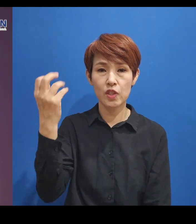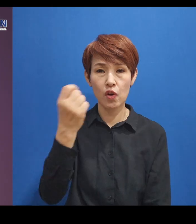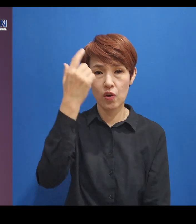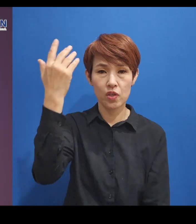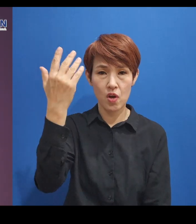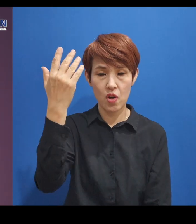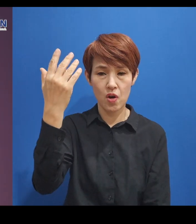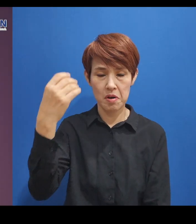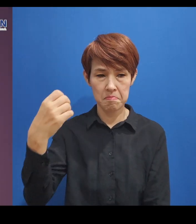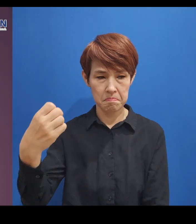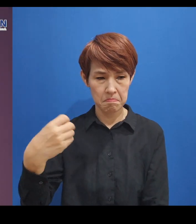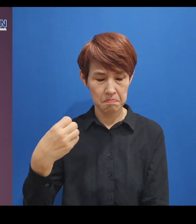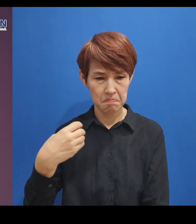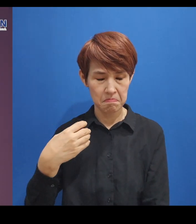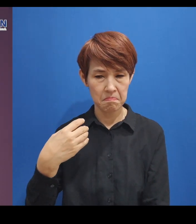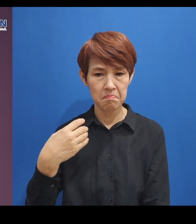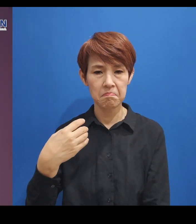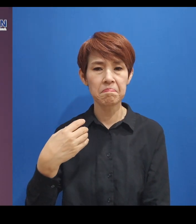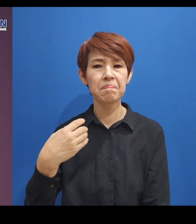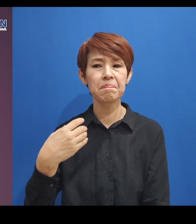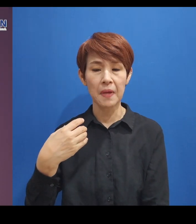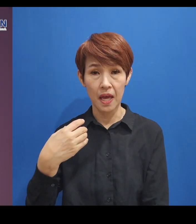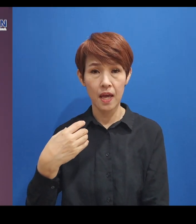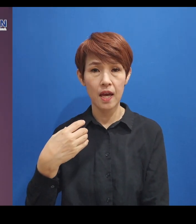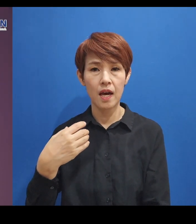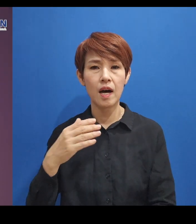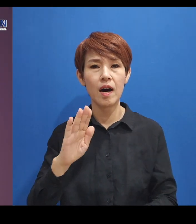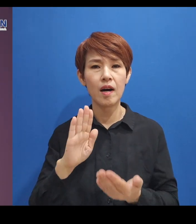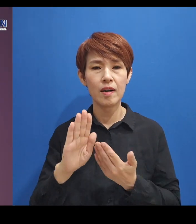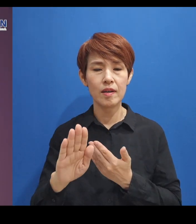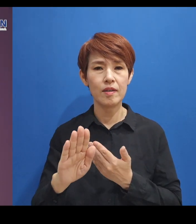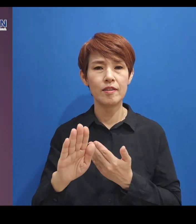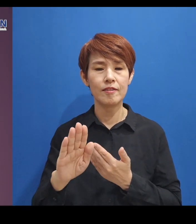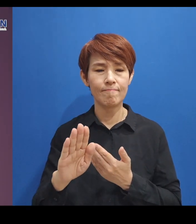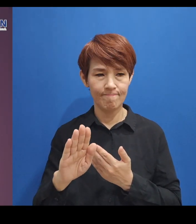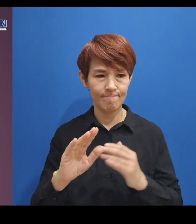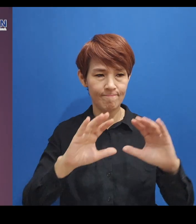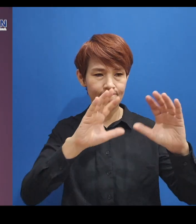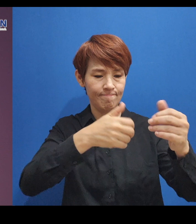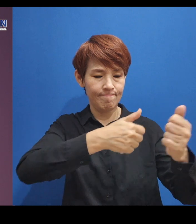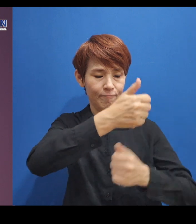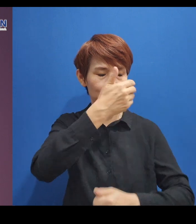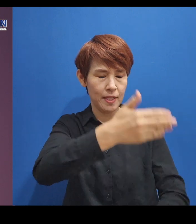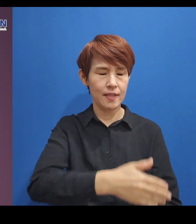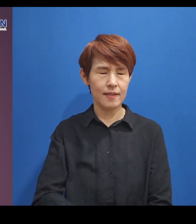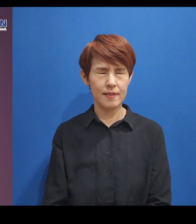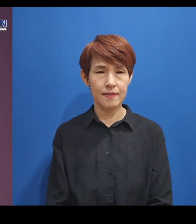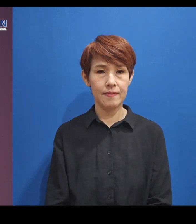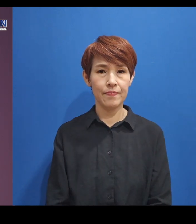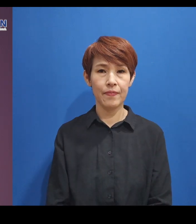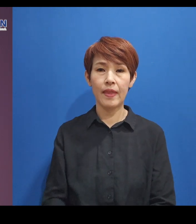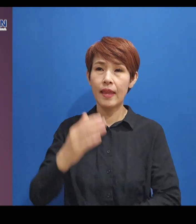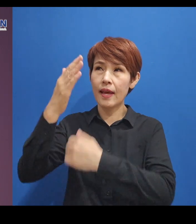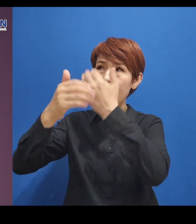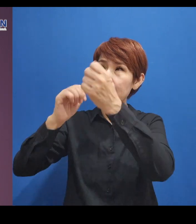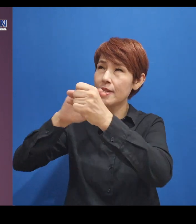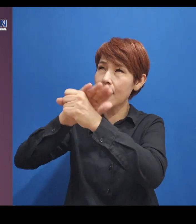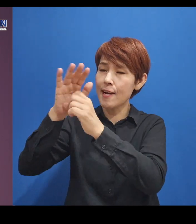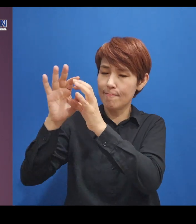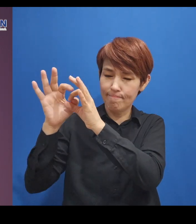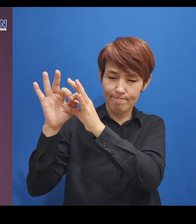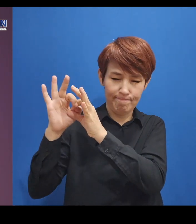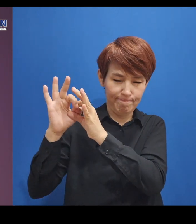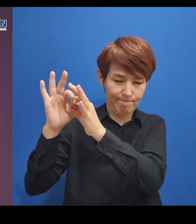증언을 마음으로 듣고 나니까 우리가 넉넉히 이긴다. 하나님의 사랑에서 끊을 수